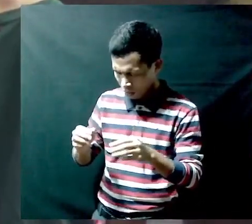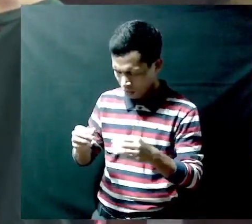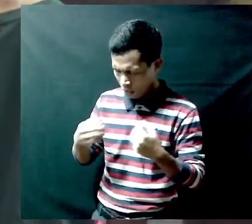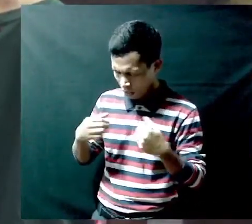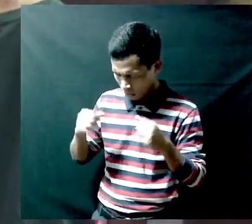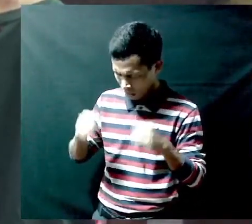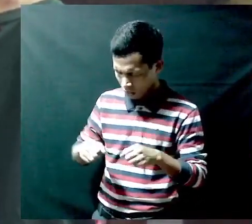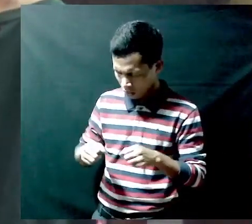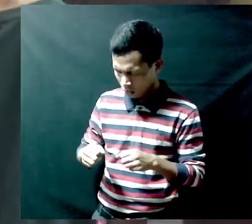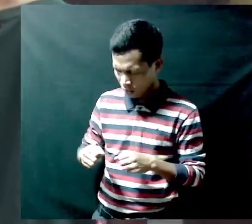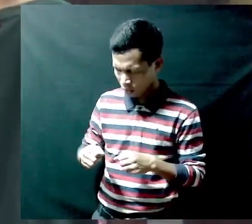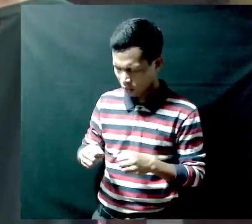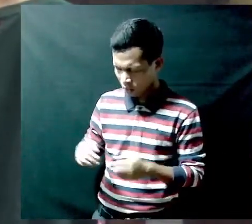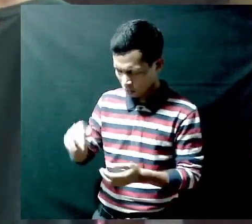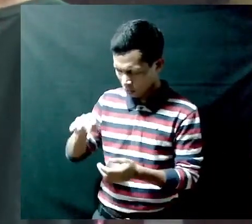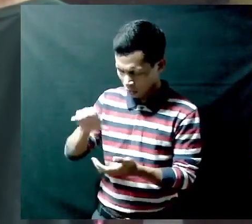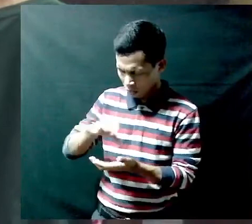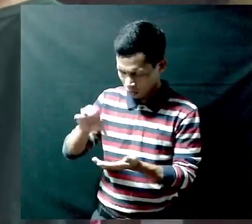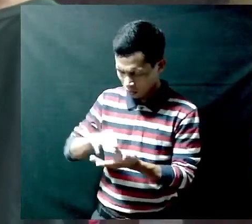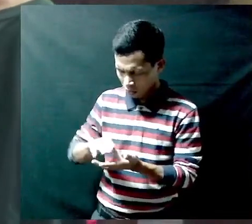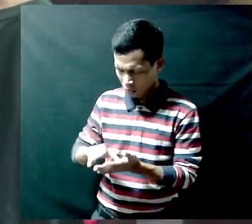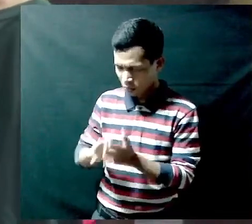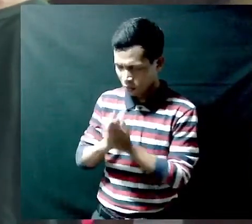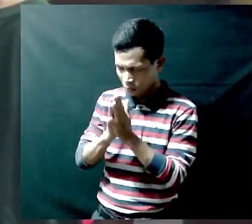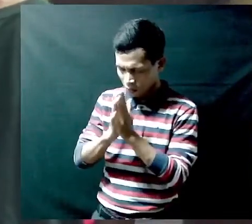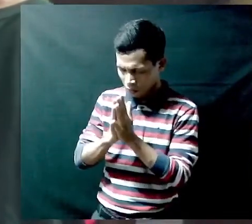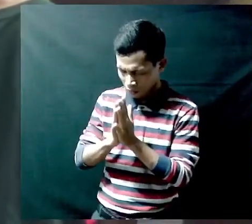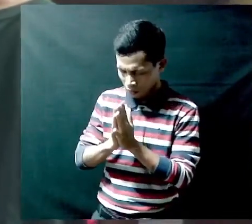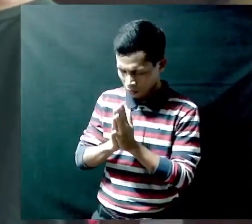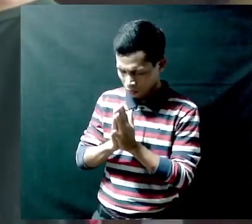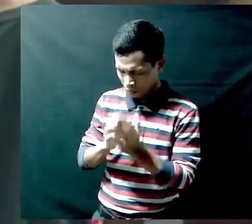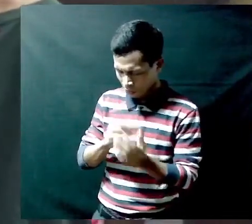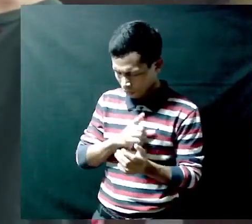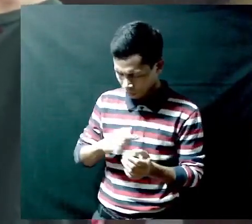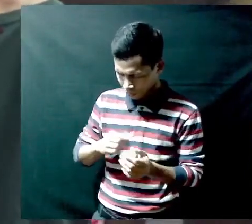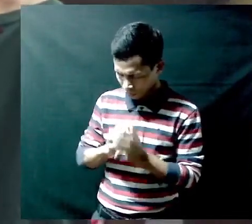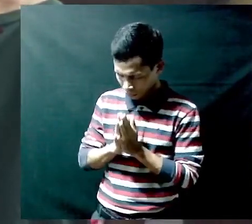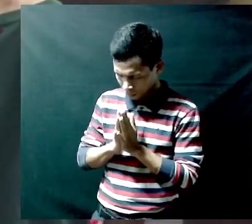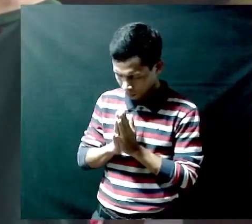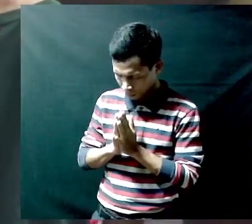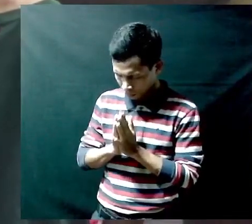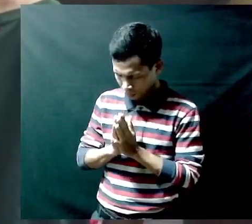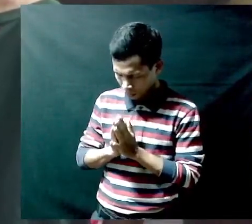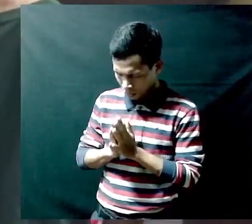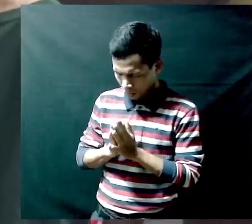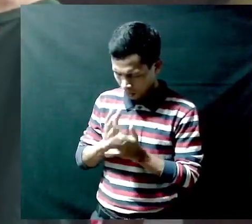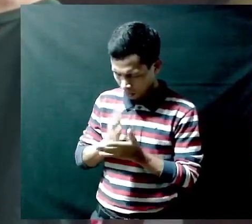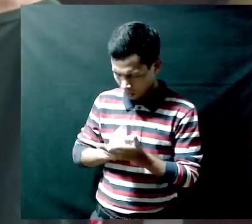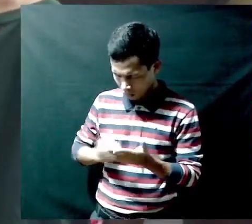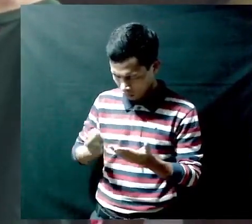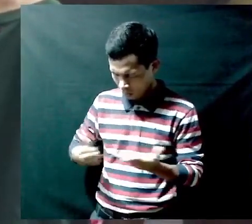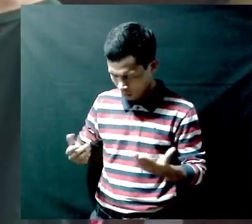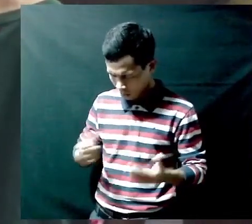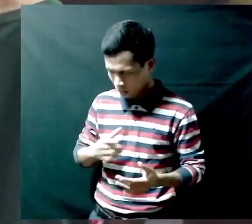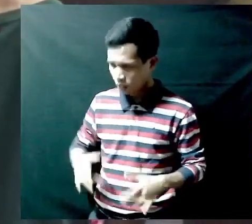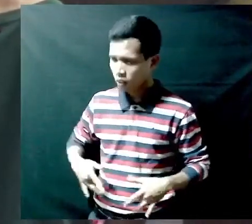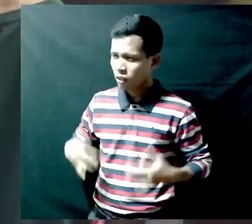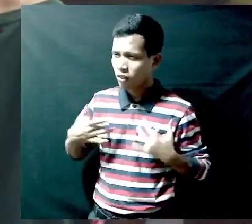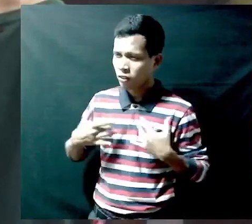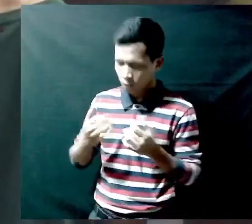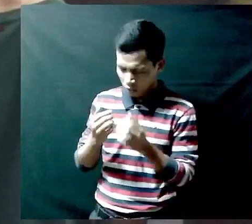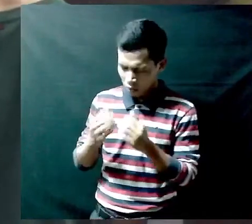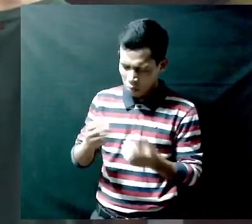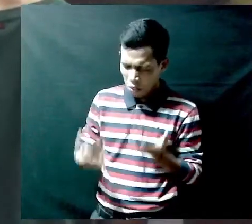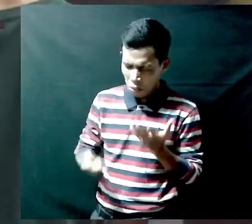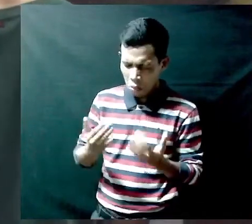natin ating pastor as we continue. Our heads are bowed and our eyes are closed. God's speaking to you tonight. There's something in your life you have not dedicated yet. Maybe